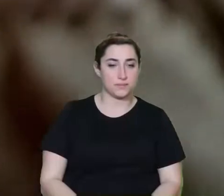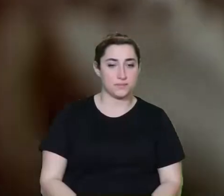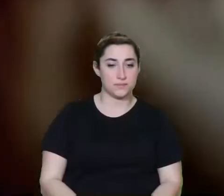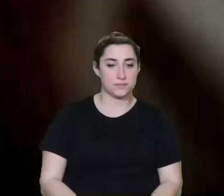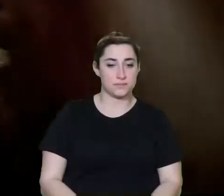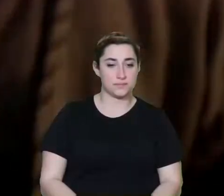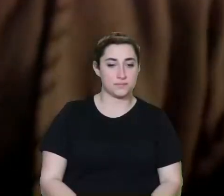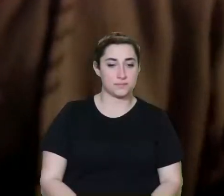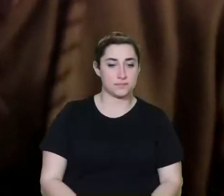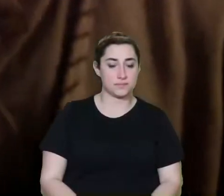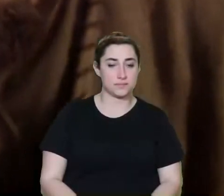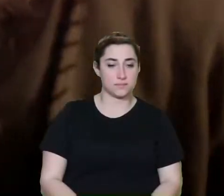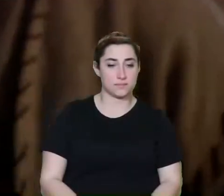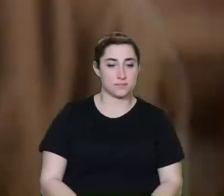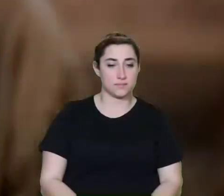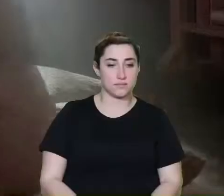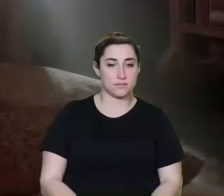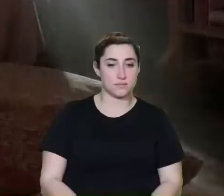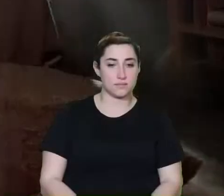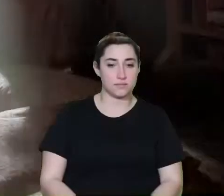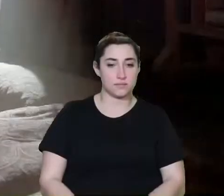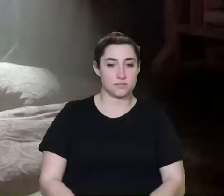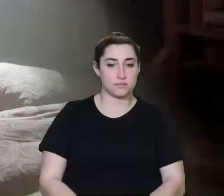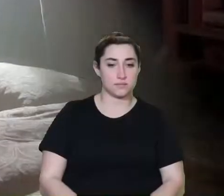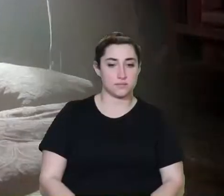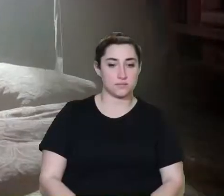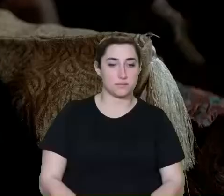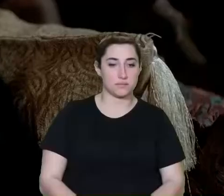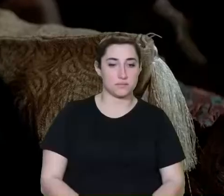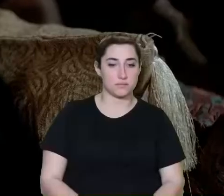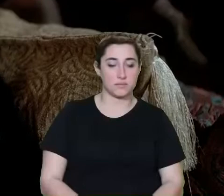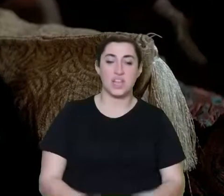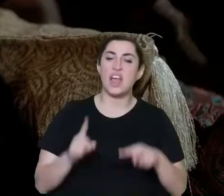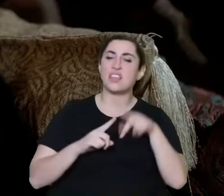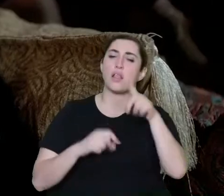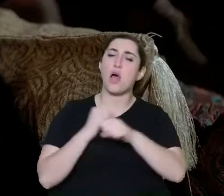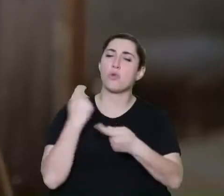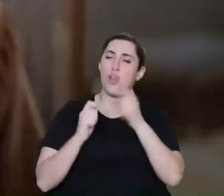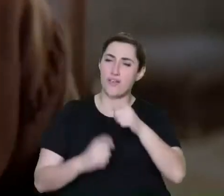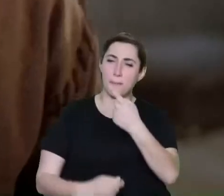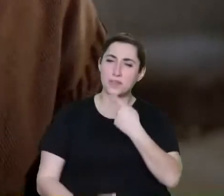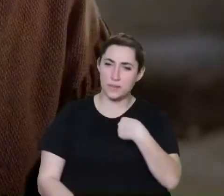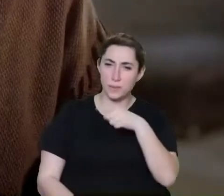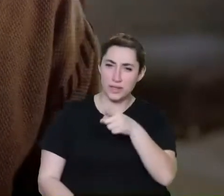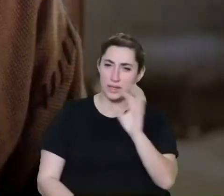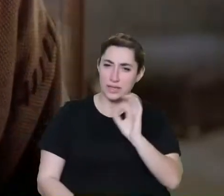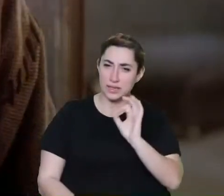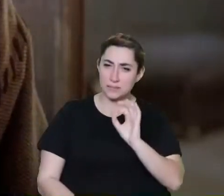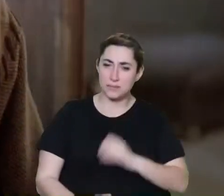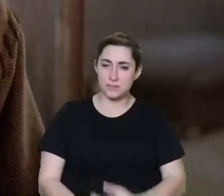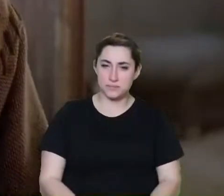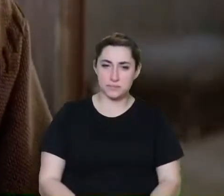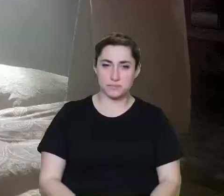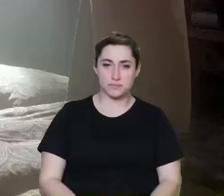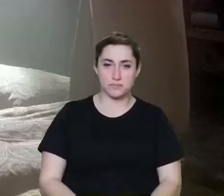Başkadı içtenlikle gülümseyerek başını eğdi. Yunus kapıya çekiliyor. Nallıhan da vazife yaptım dersin Yunus Efendi.